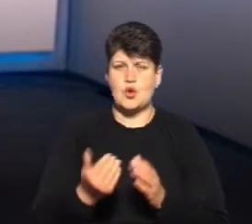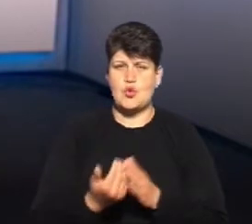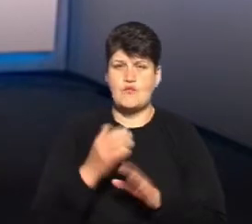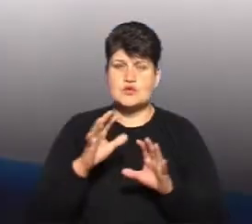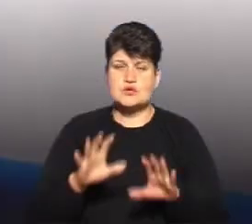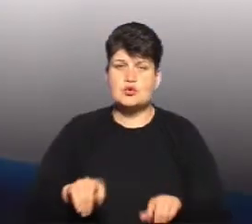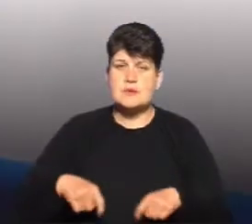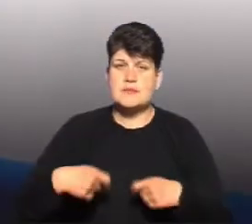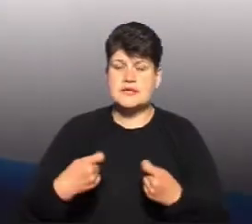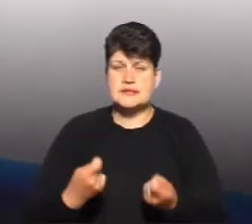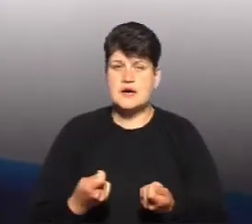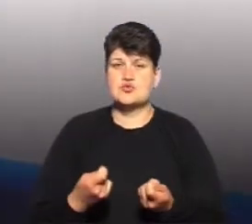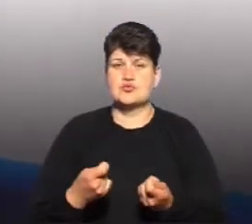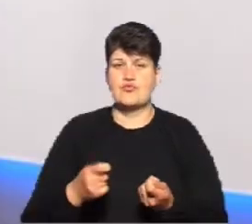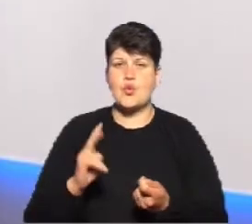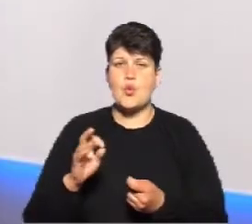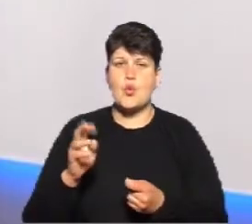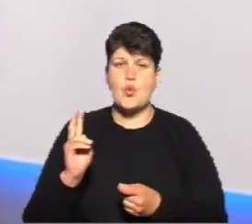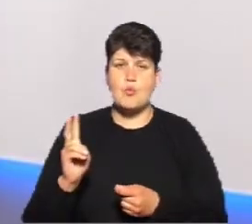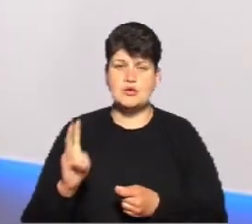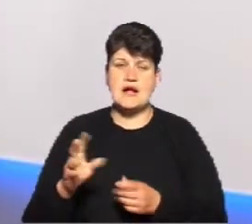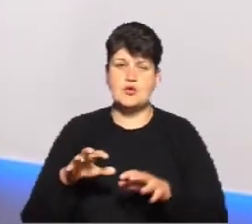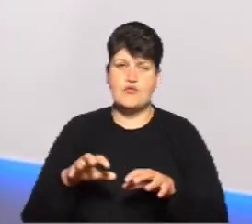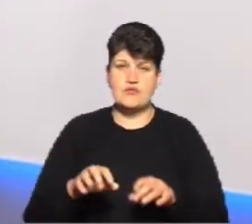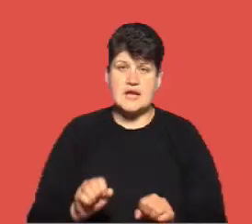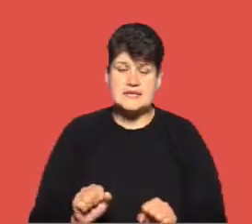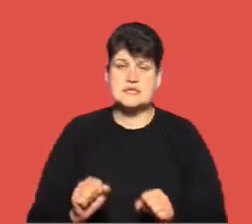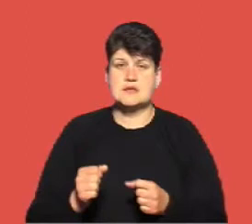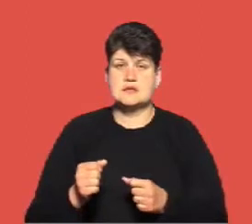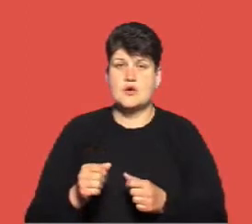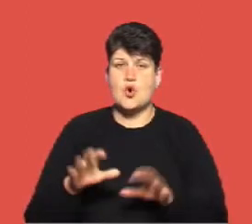комунальну власність. Коментар Віталія Фрейка, голови Бучицької громади.